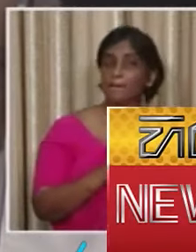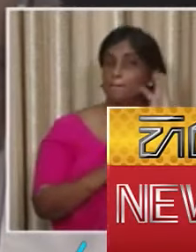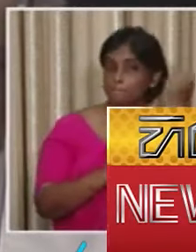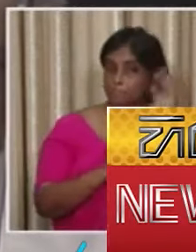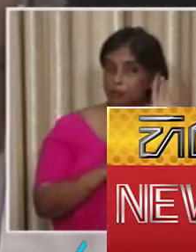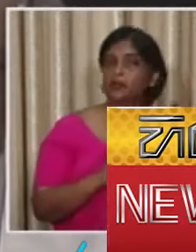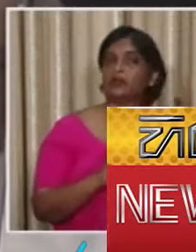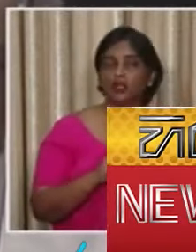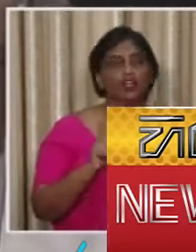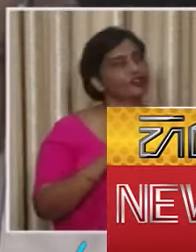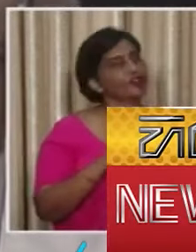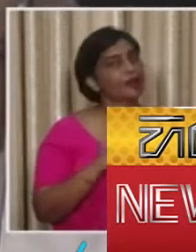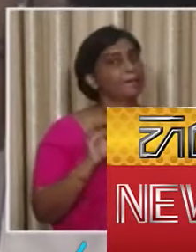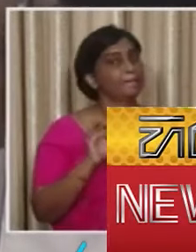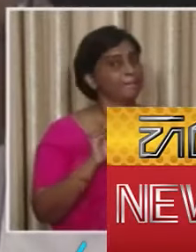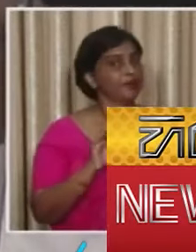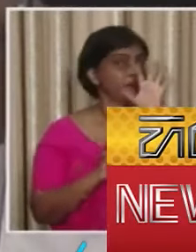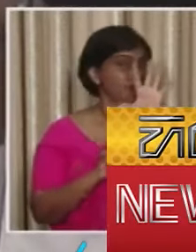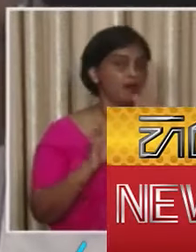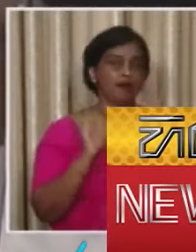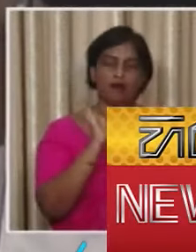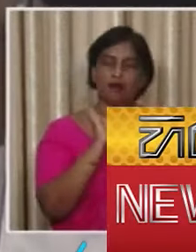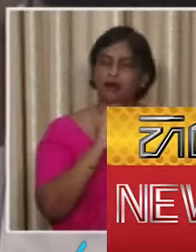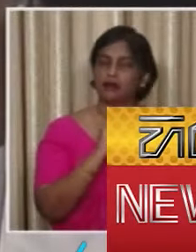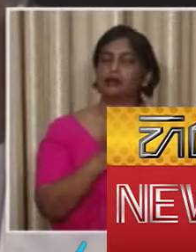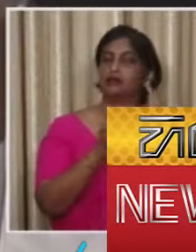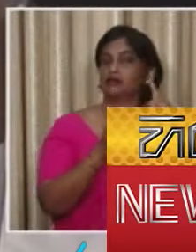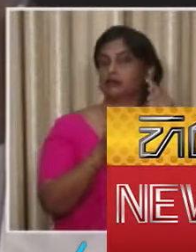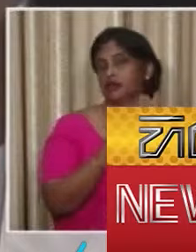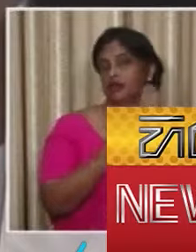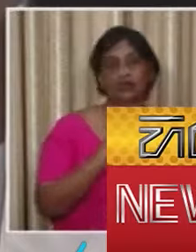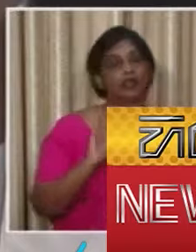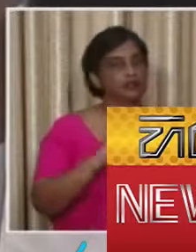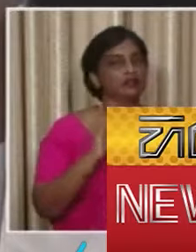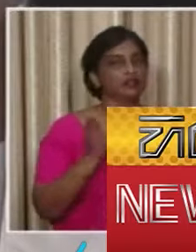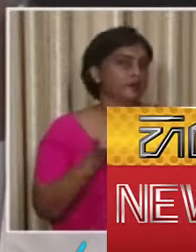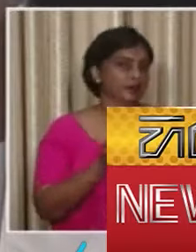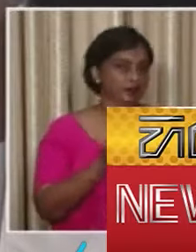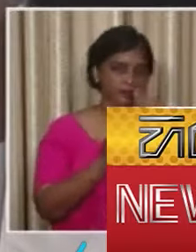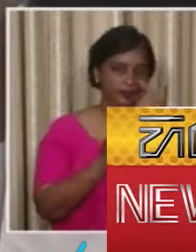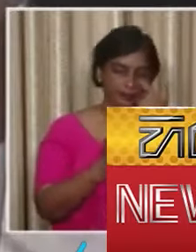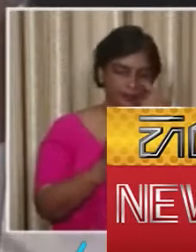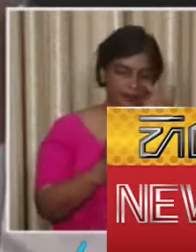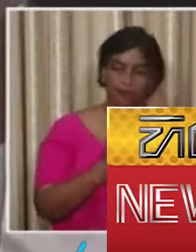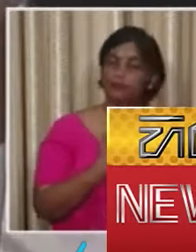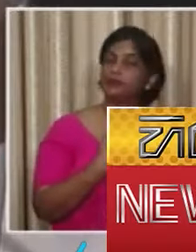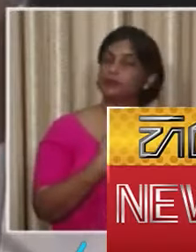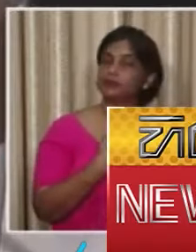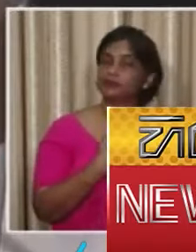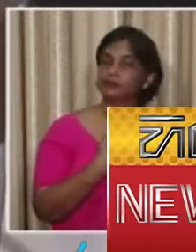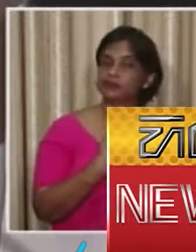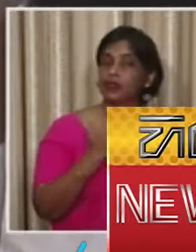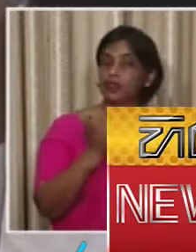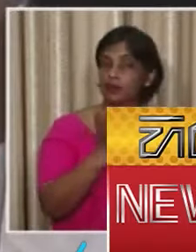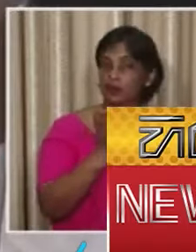ප්‍රතිඵලයක් වශයෙන් ඩොලර් බිලියන 5ක ණය සේවාකරණයක් ශ්‍රී ලංකාවට ඉතිරි වෙනවා. අපිට